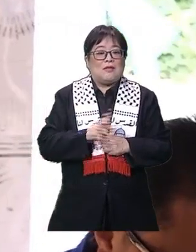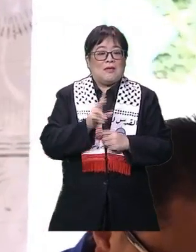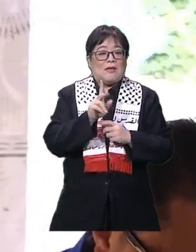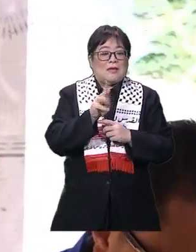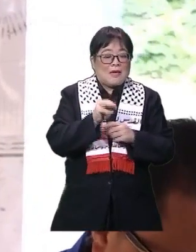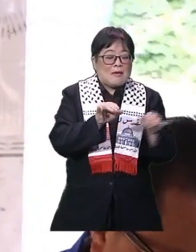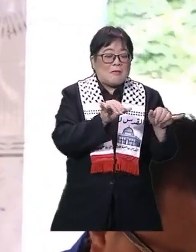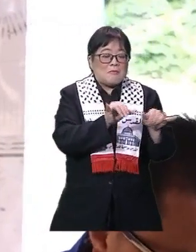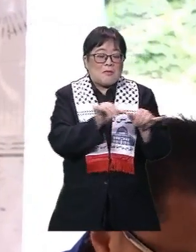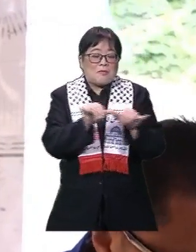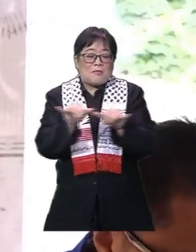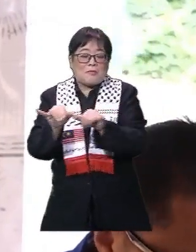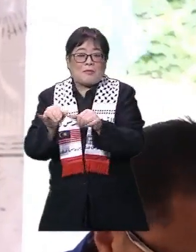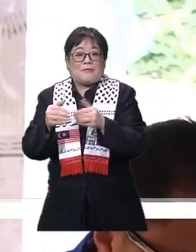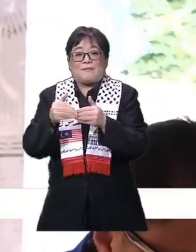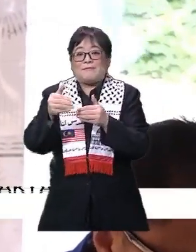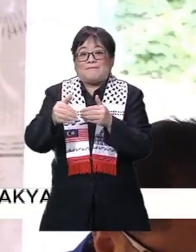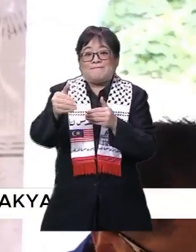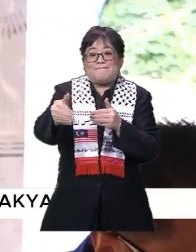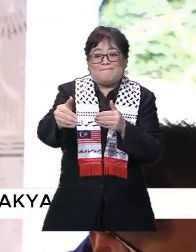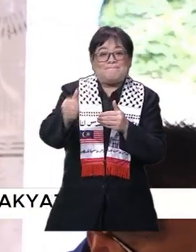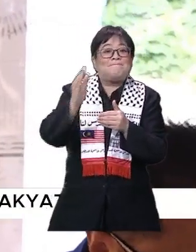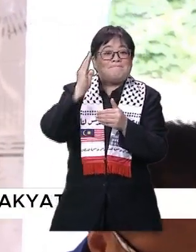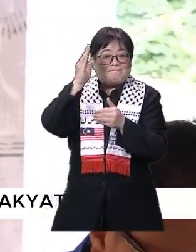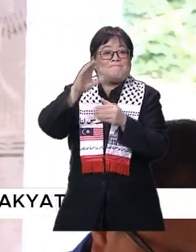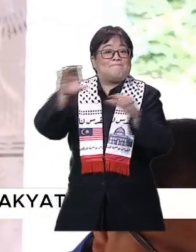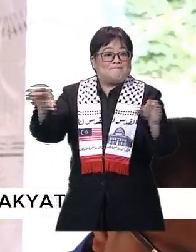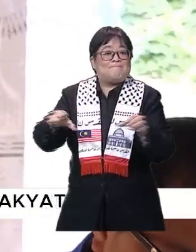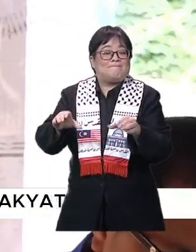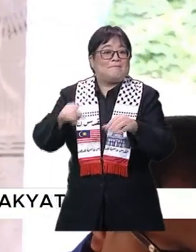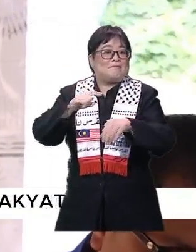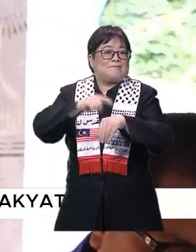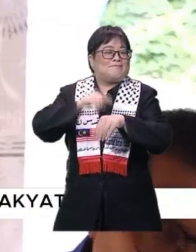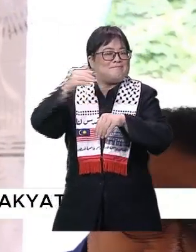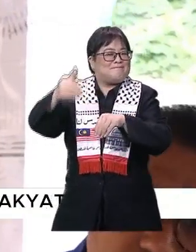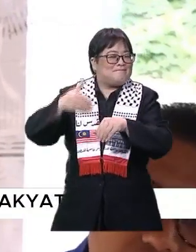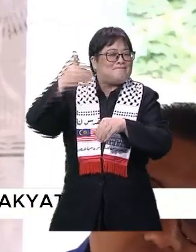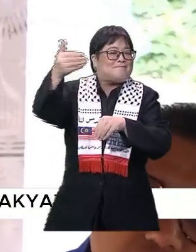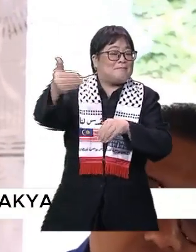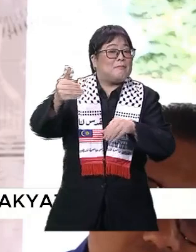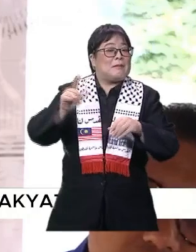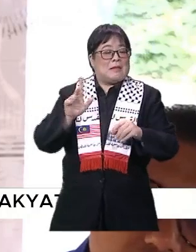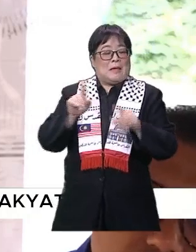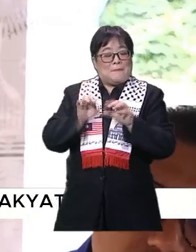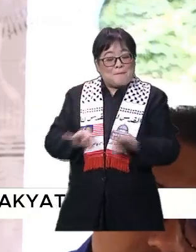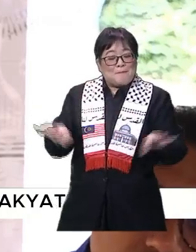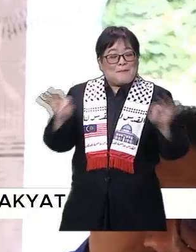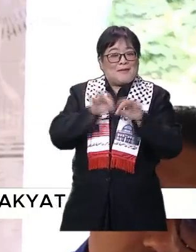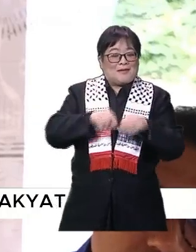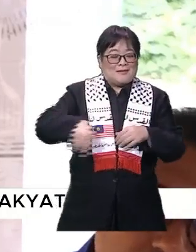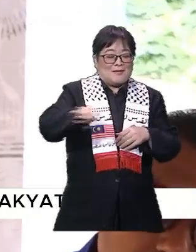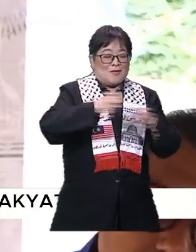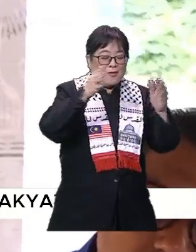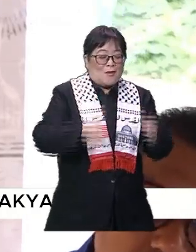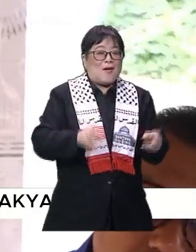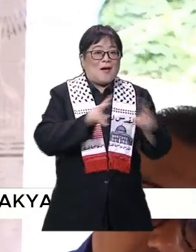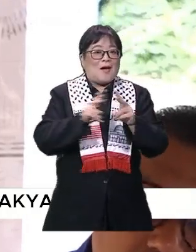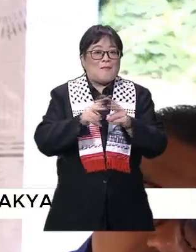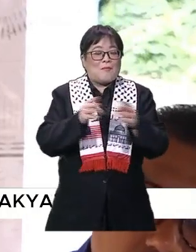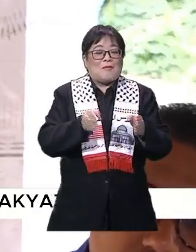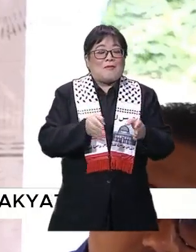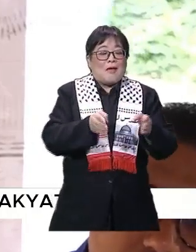kilometer-kilometer seterusnya kita akan lakukan untuk masa-masa yang lain. Tetapi yang penting penduduk di sini dapat jalan yang lebih